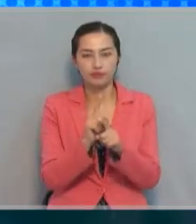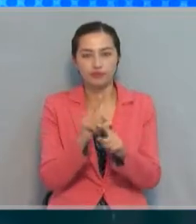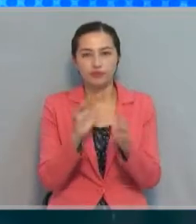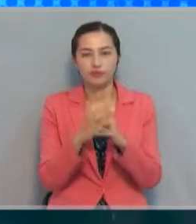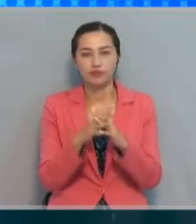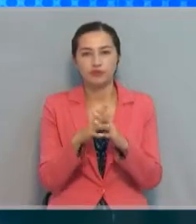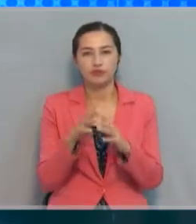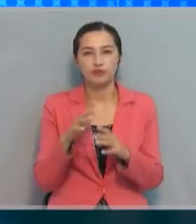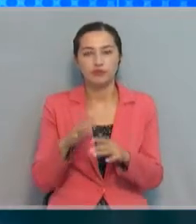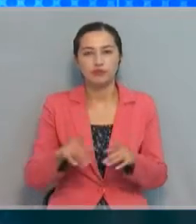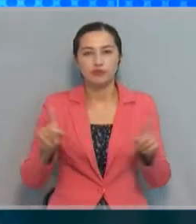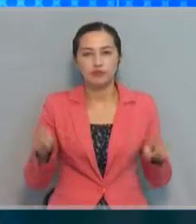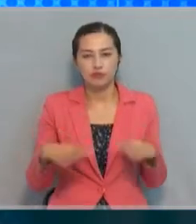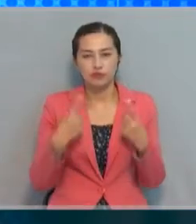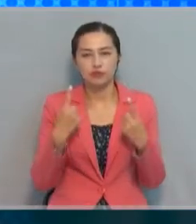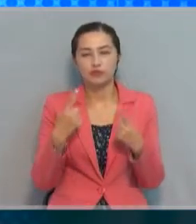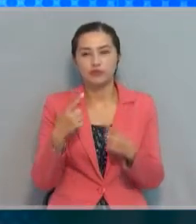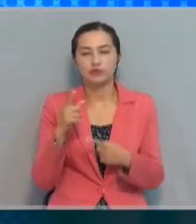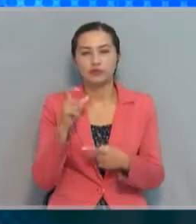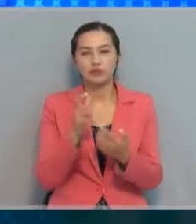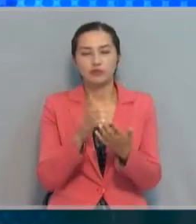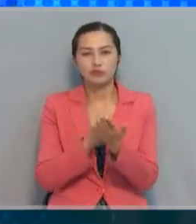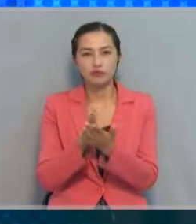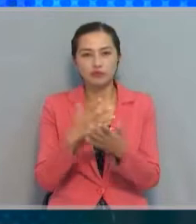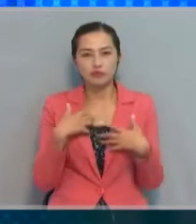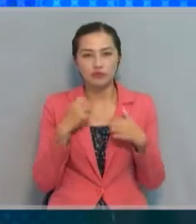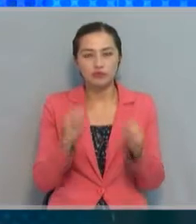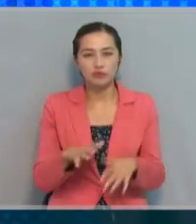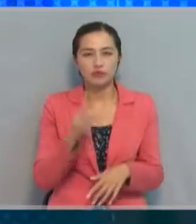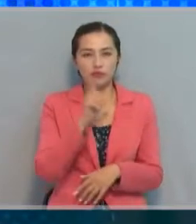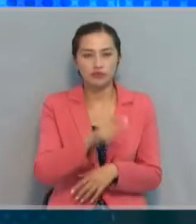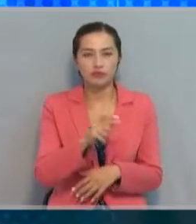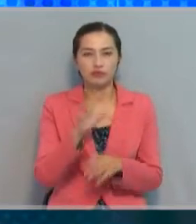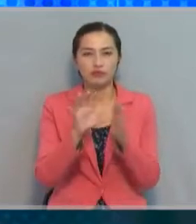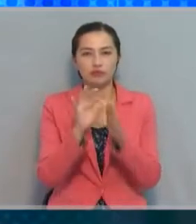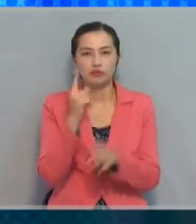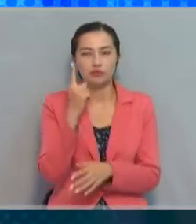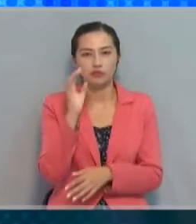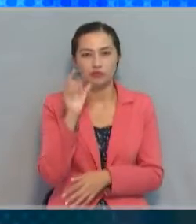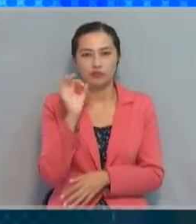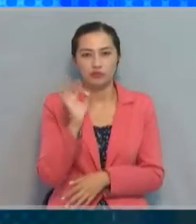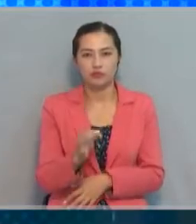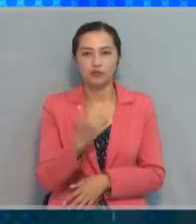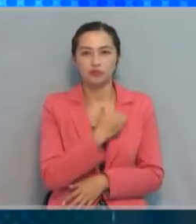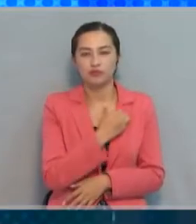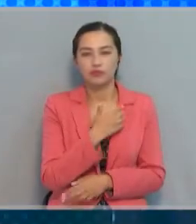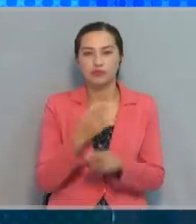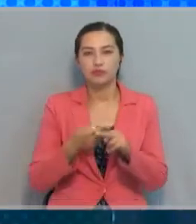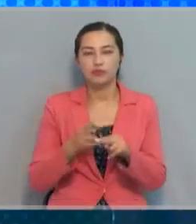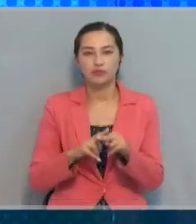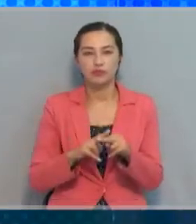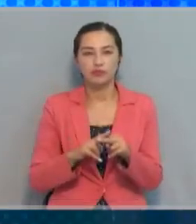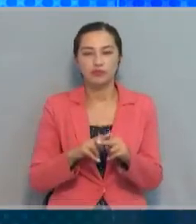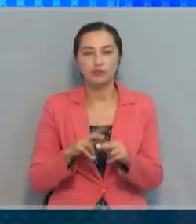ауылдың жағдайын көркейтетін, ел мүддесі үшін қызмет ететін азамат жеңіске жетсе екен дейді. Азаматтық борышын өтеуге келген